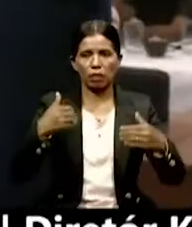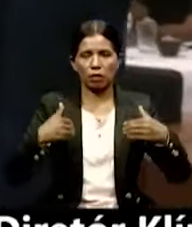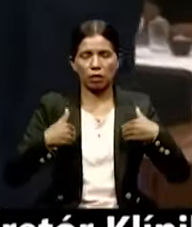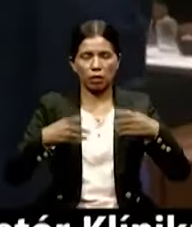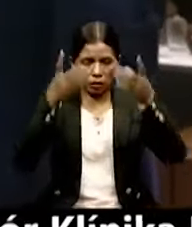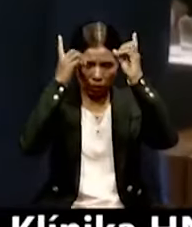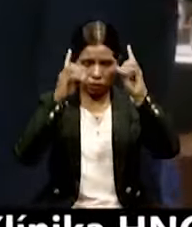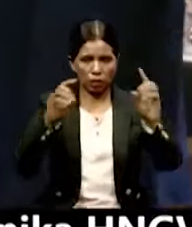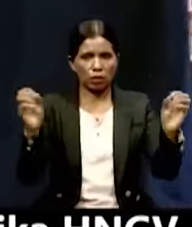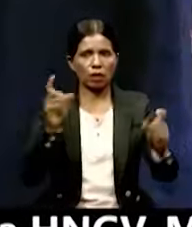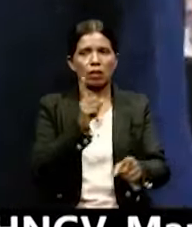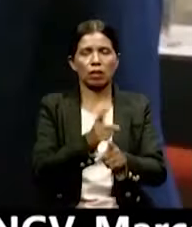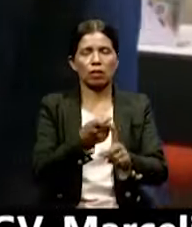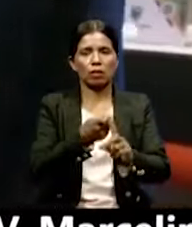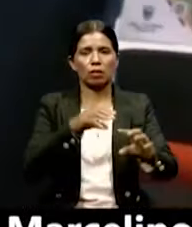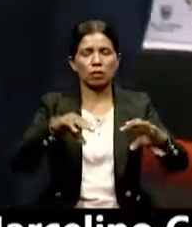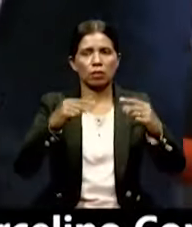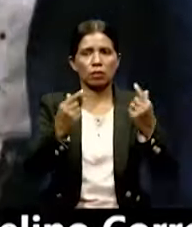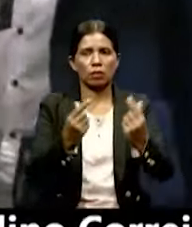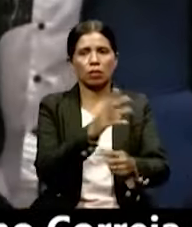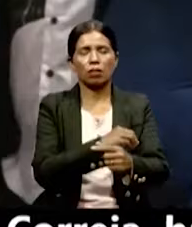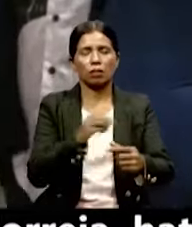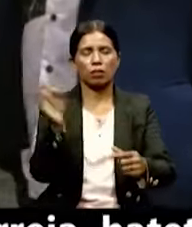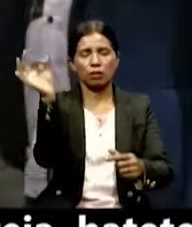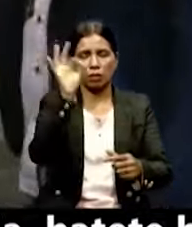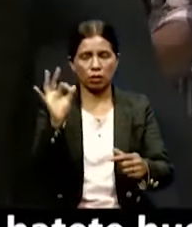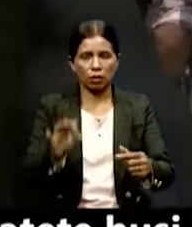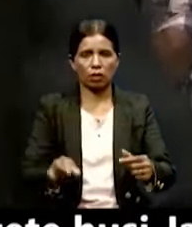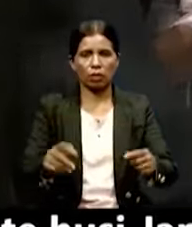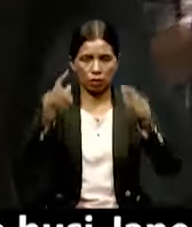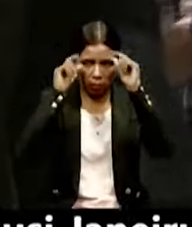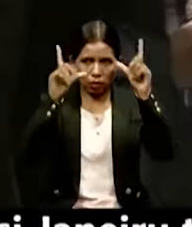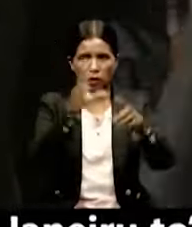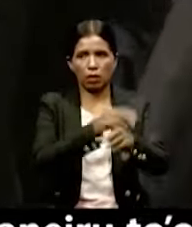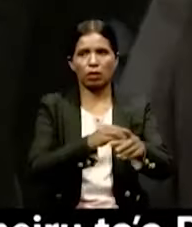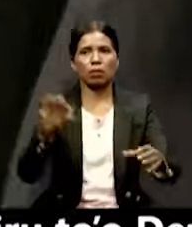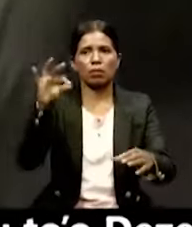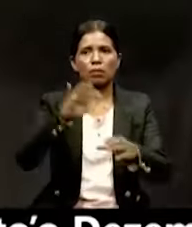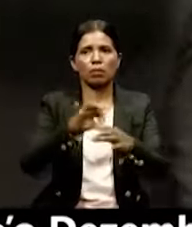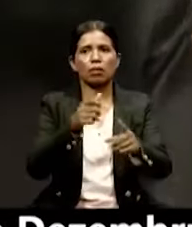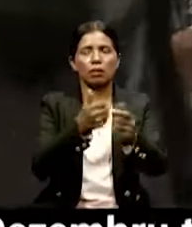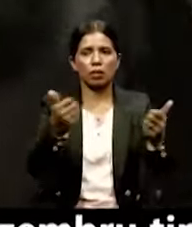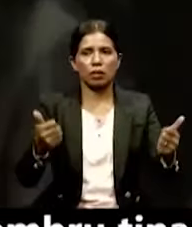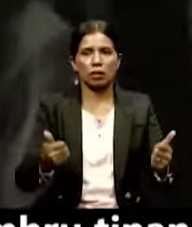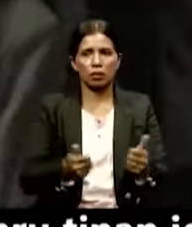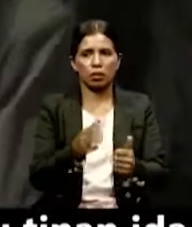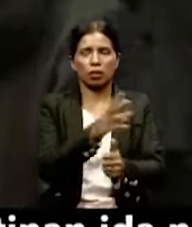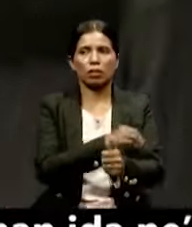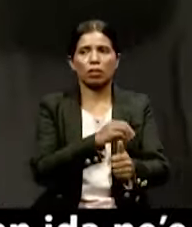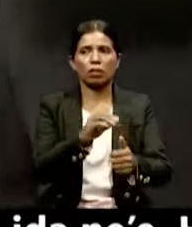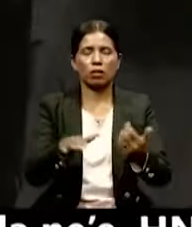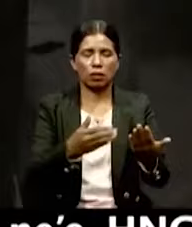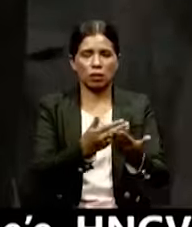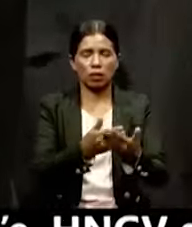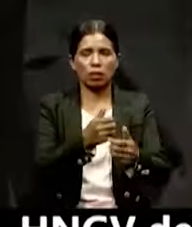desijong inkonsistensia ida husi komite elektoral Federasaun Futebol Timor Leste nian ba votus husi asosiasaun arbitrajen